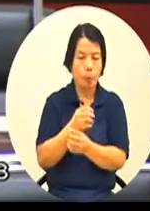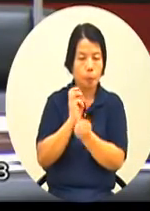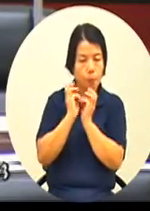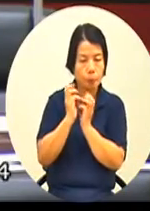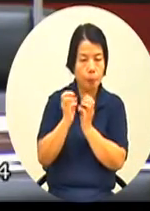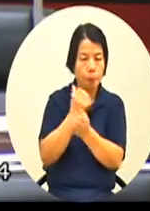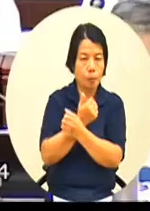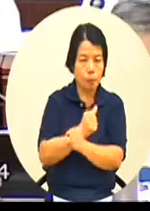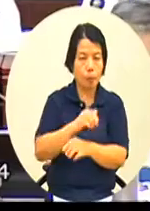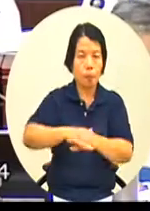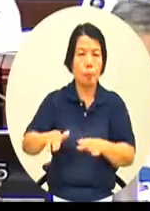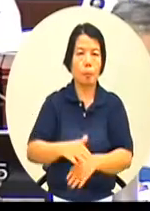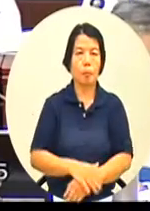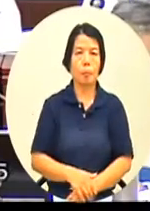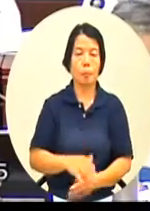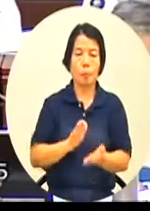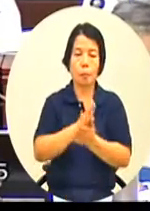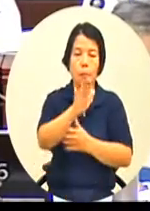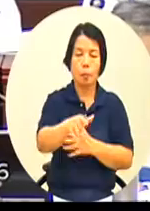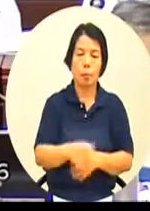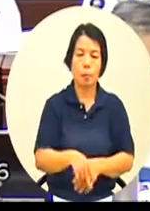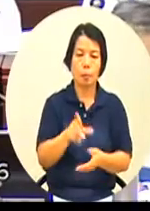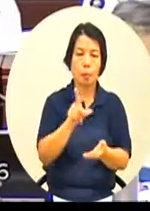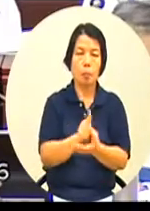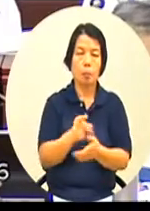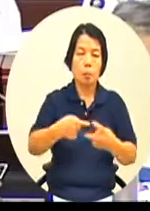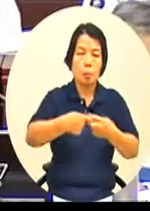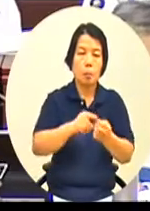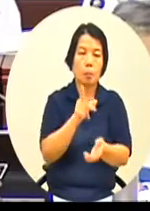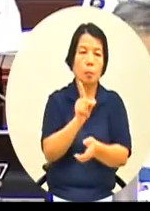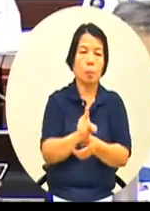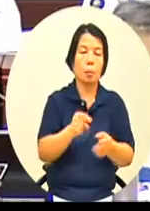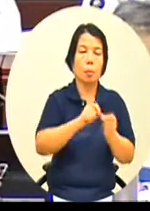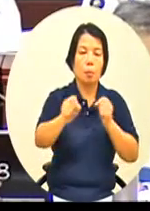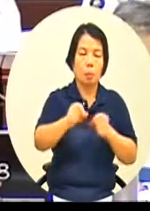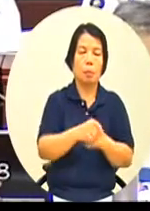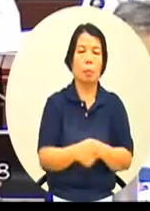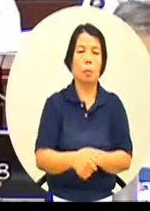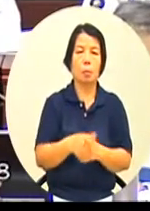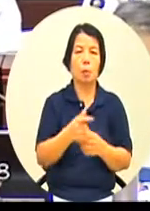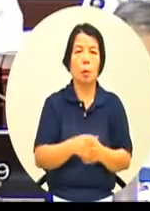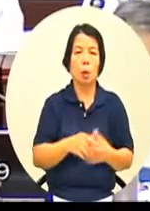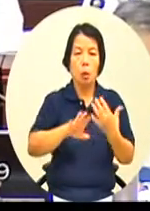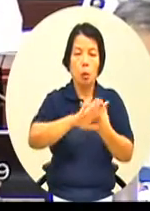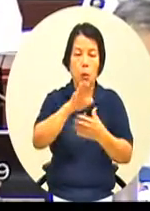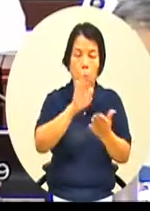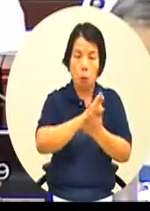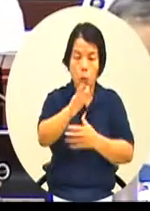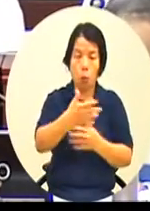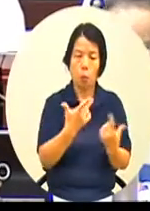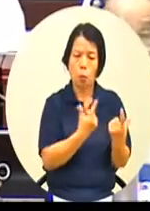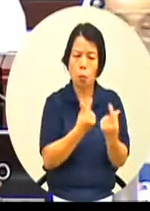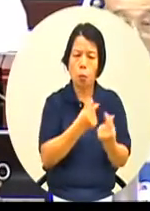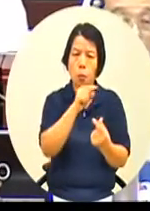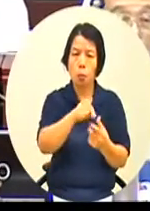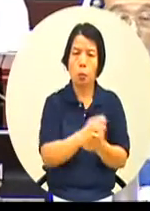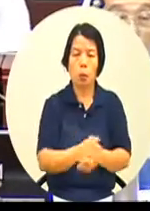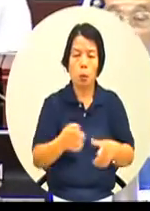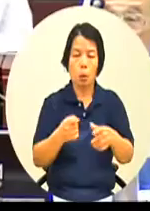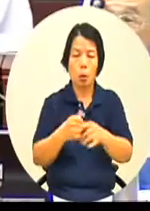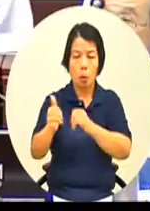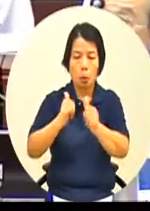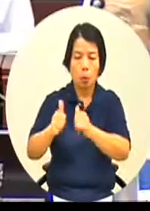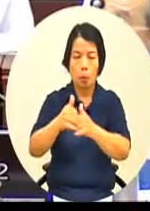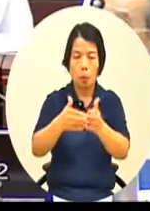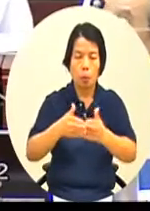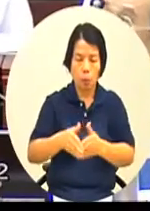实像将来不只是李克用啊，类似的这个意见作为一个咨询性的这种公民论坛是很值